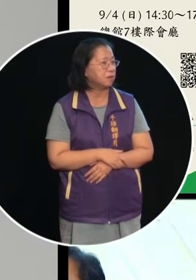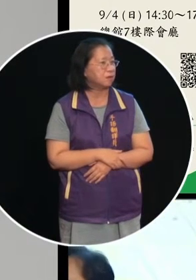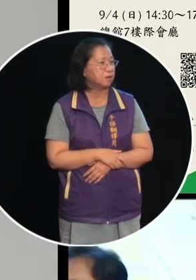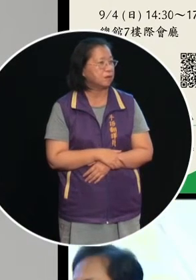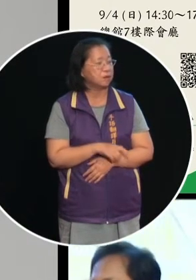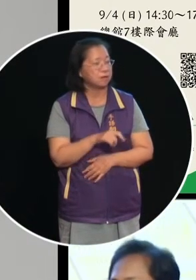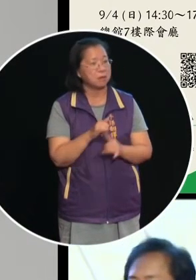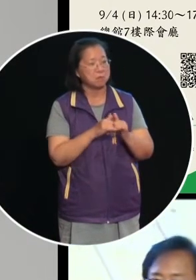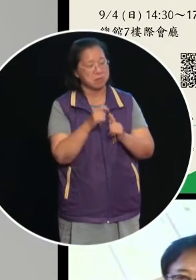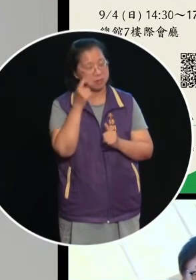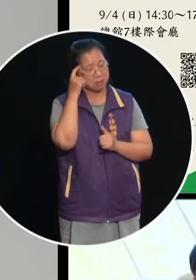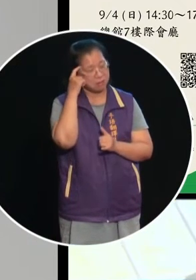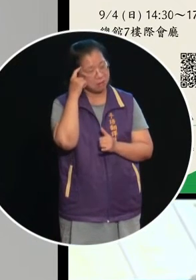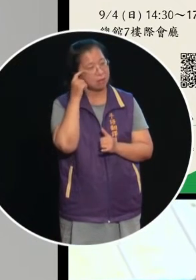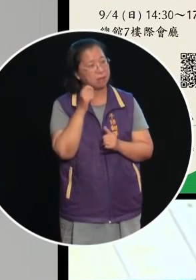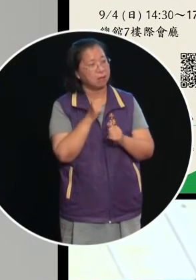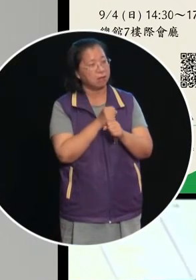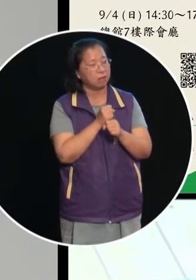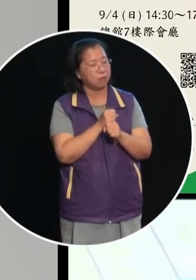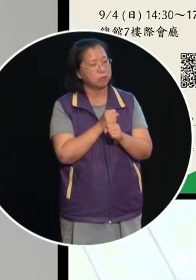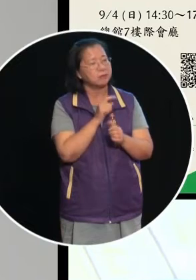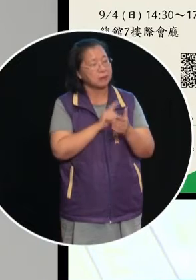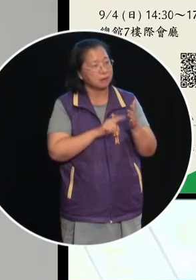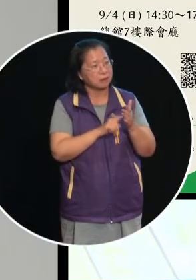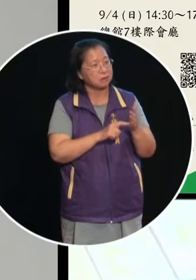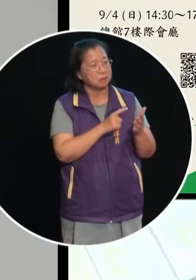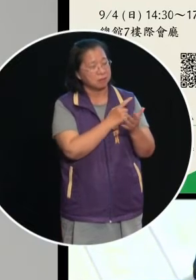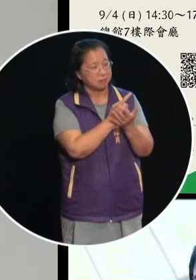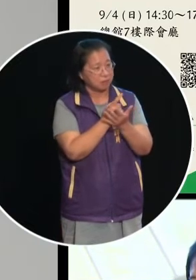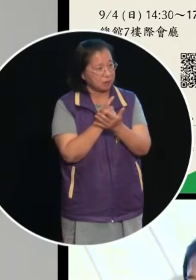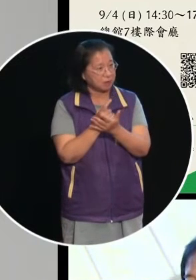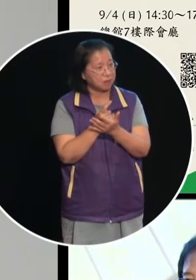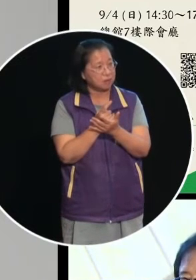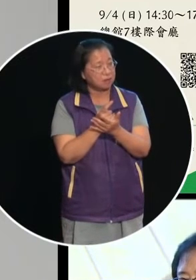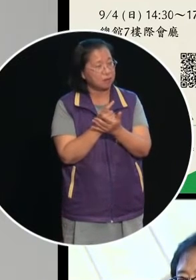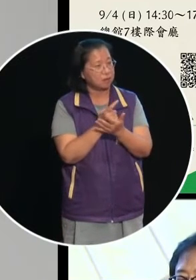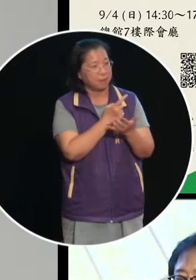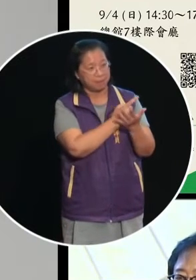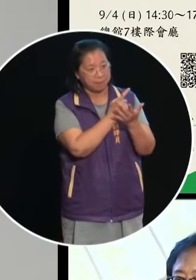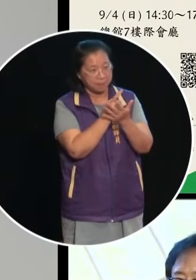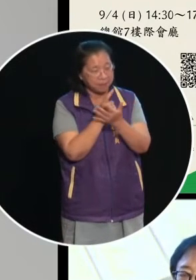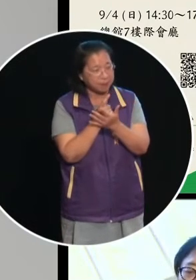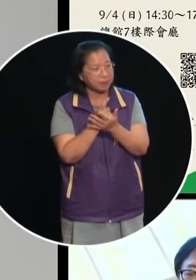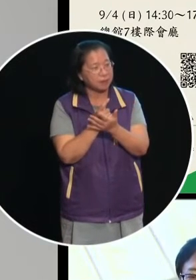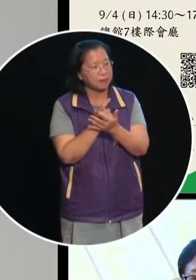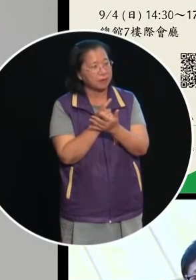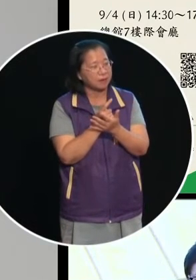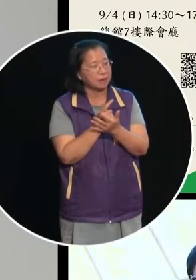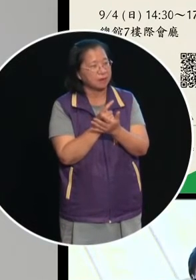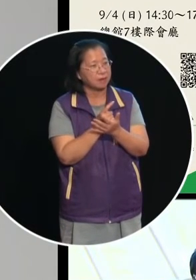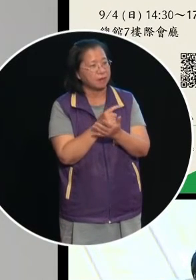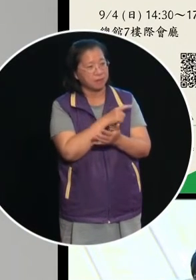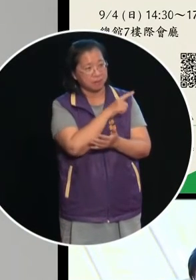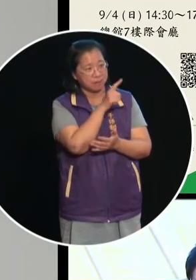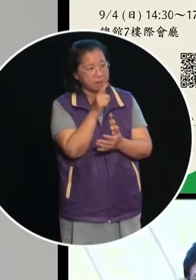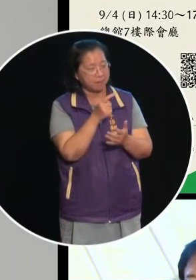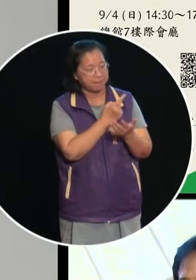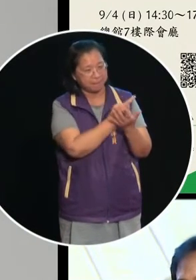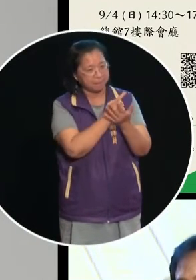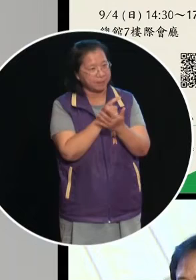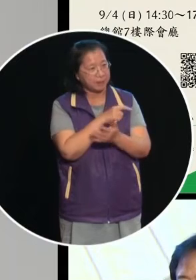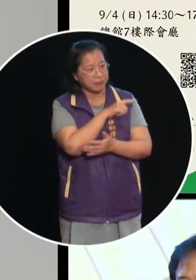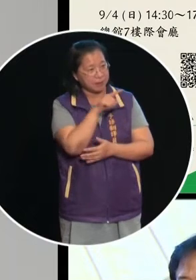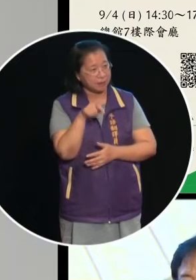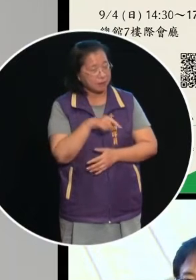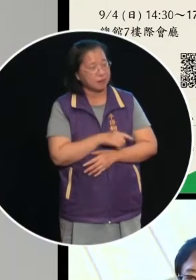这个民意工作是很简单，每个政治领袖或者是每个一个政府官员呢，如果